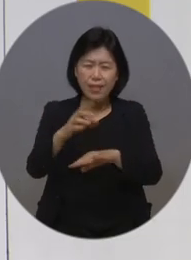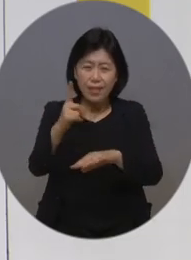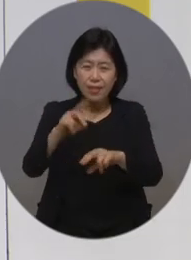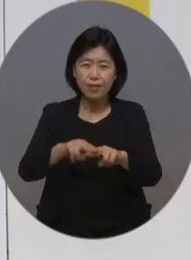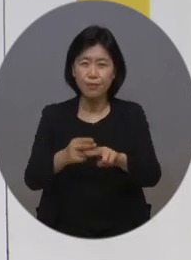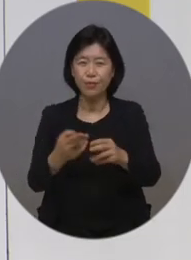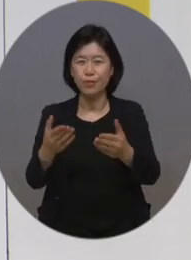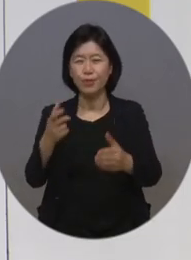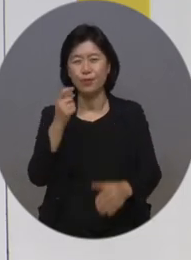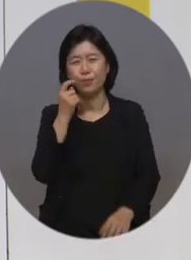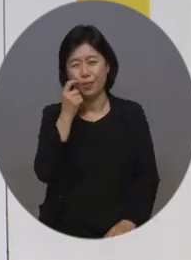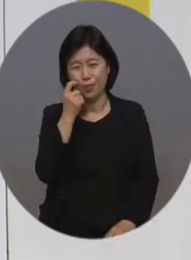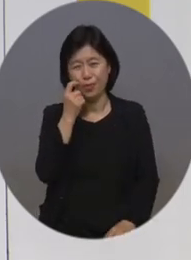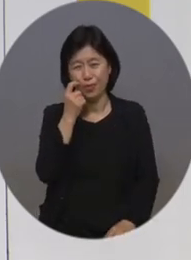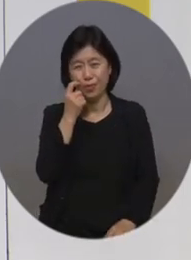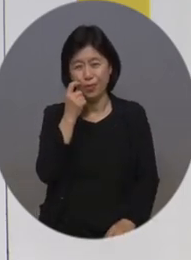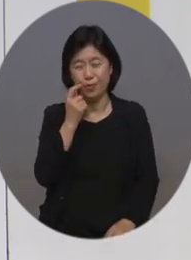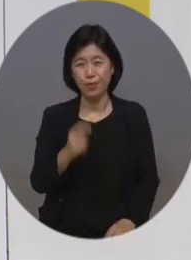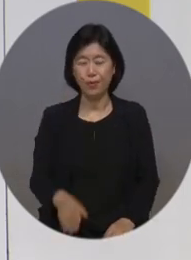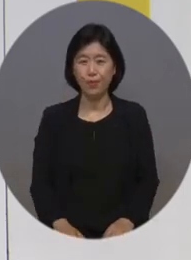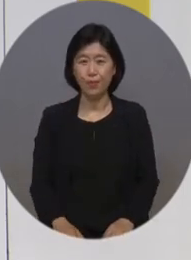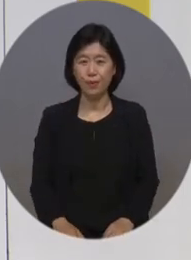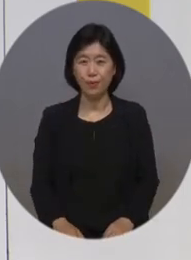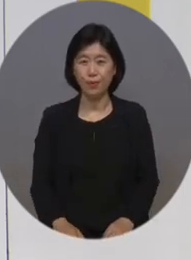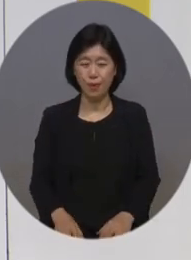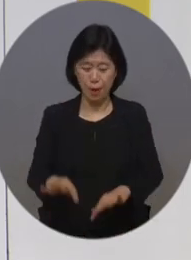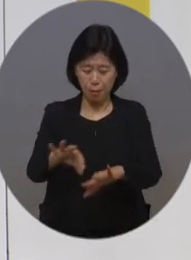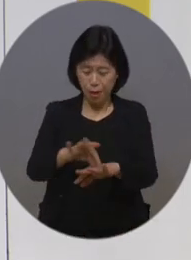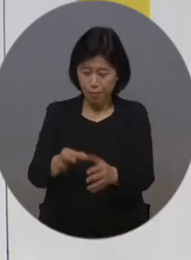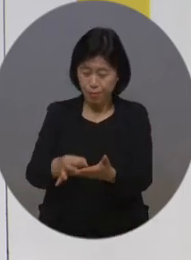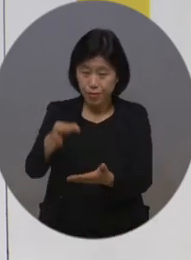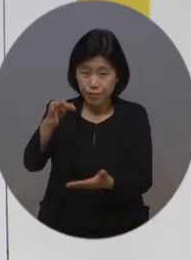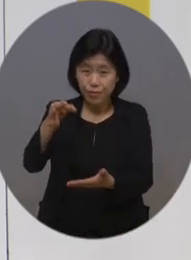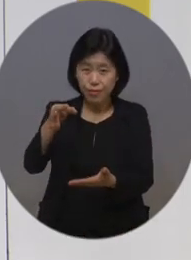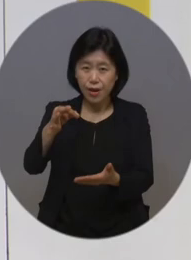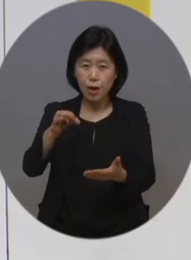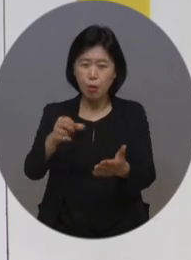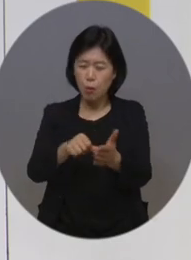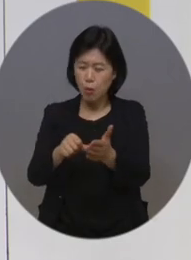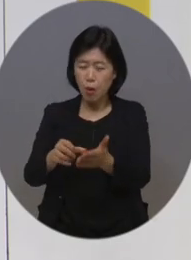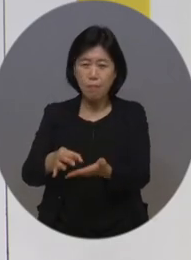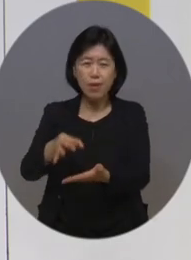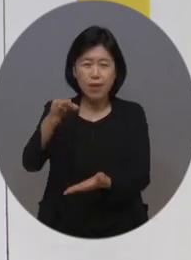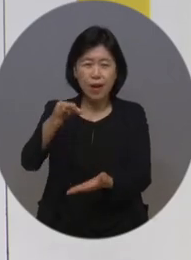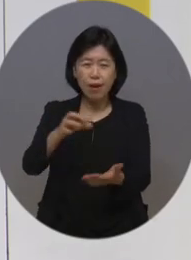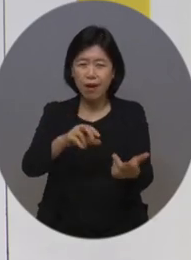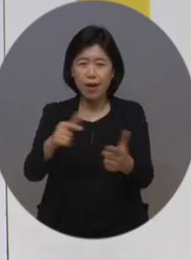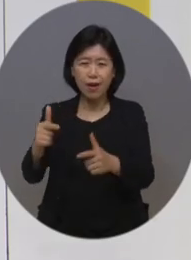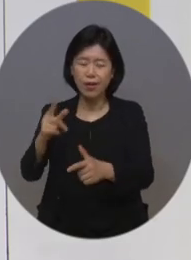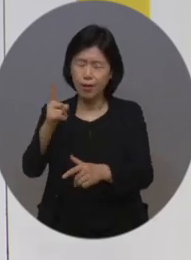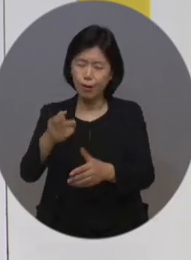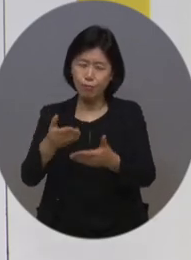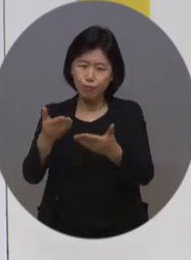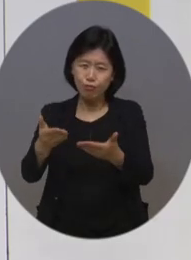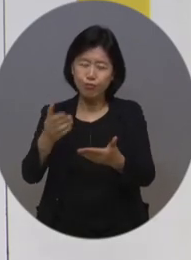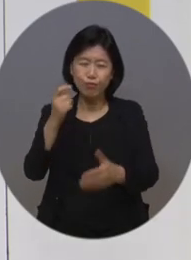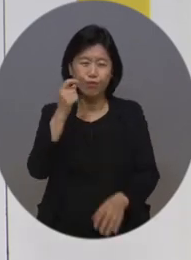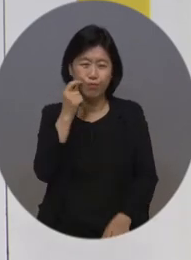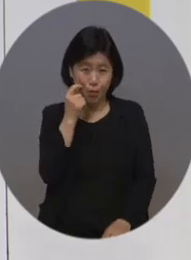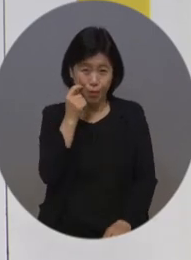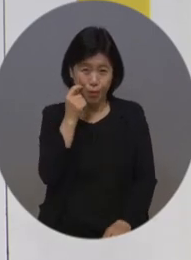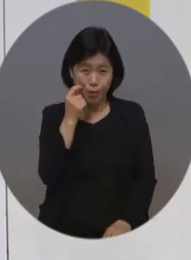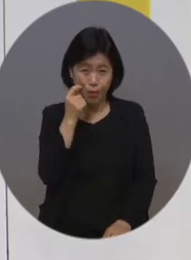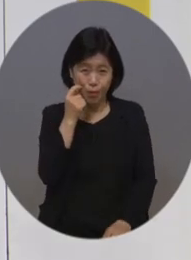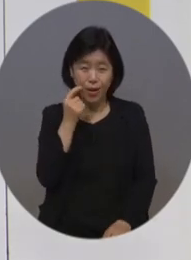4 어 뭐 남들 하는 명품 한번 4 이제 멋졌는데 예 그래도 저는